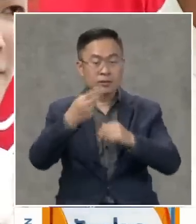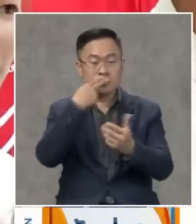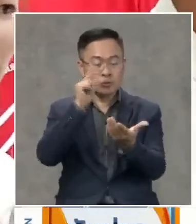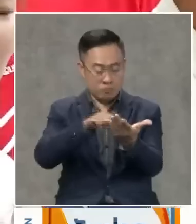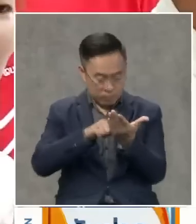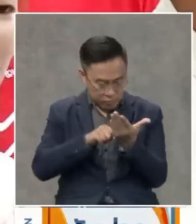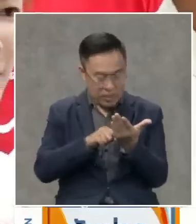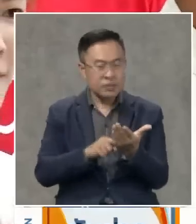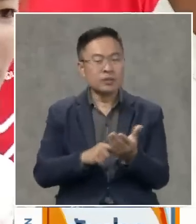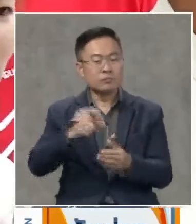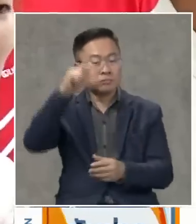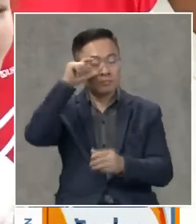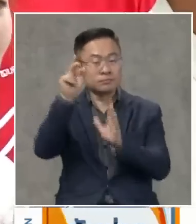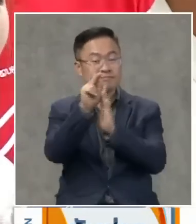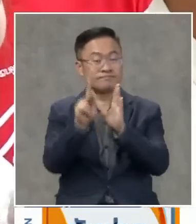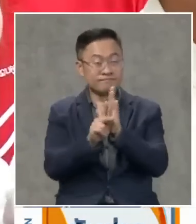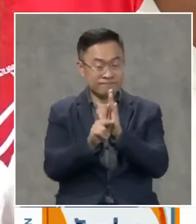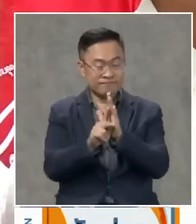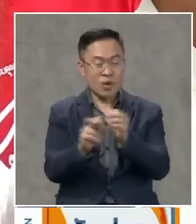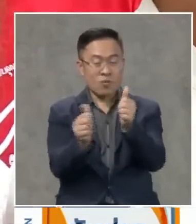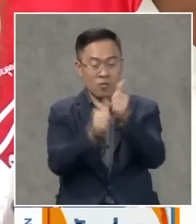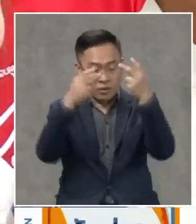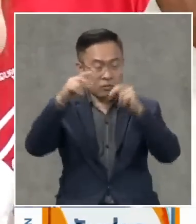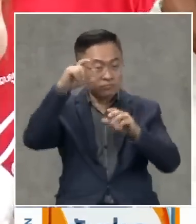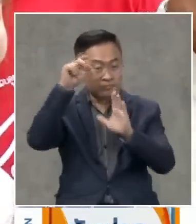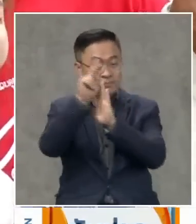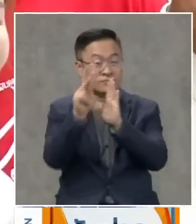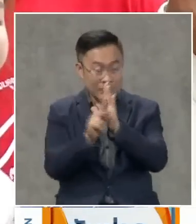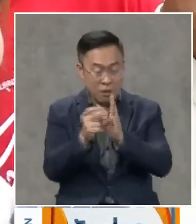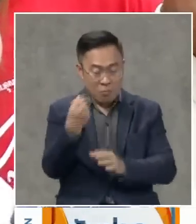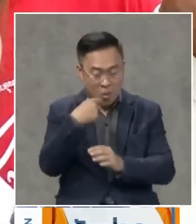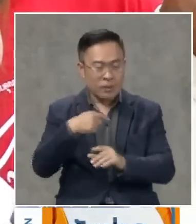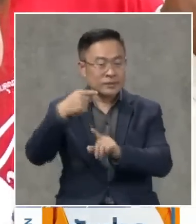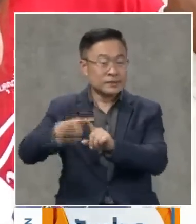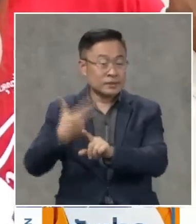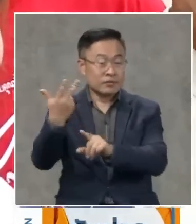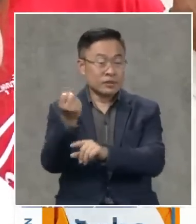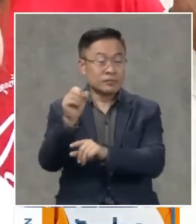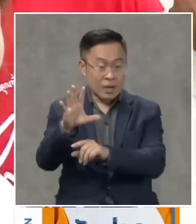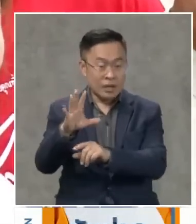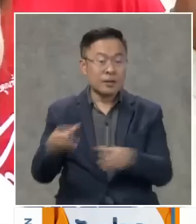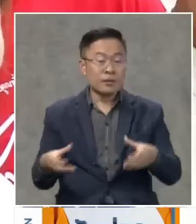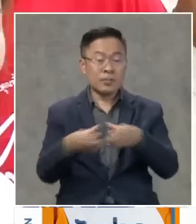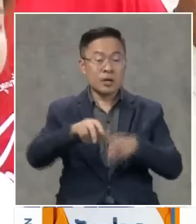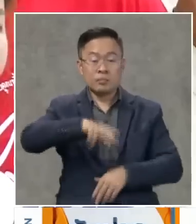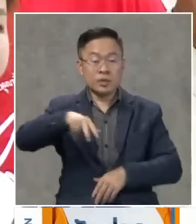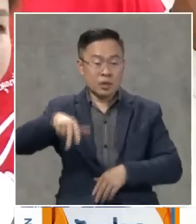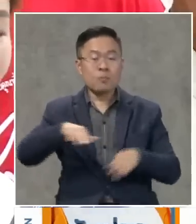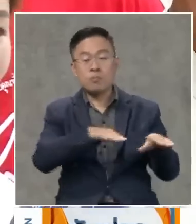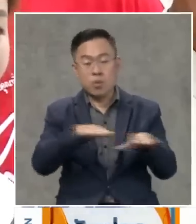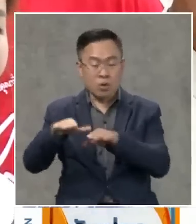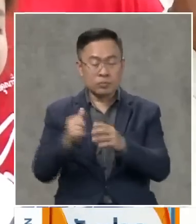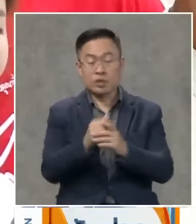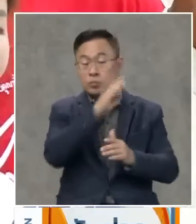งมาเนี่ยมันก็พอดีครับสำหรับวันเลือกตั้งคือวันที่7พฤษภาเพื่อไทยเราพร้อมตลอดครับแล้วก็มั่นใจฮะว่า